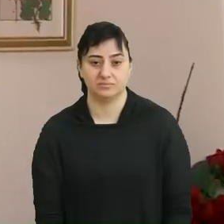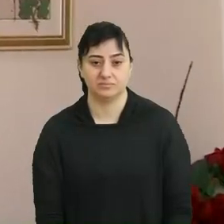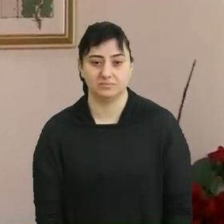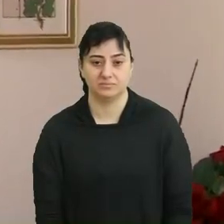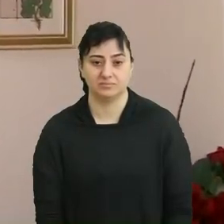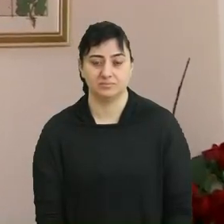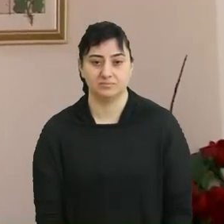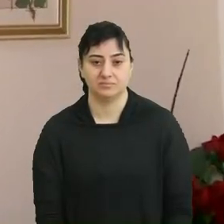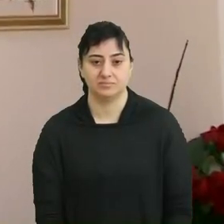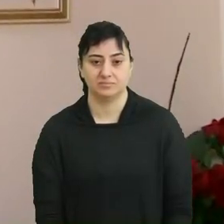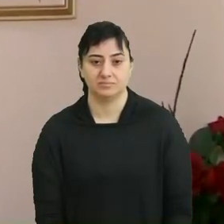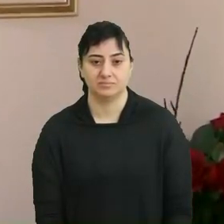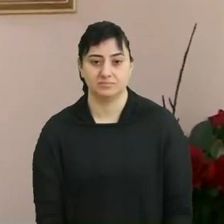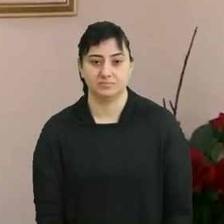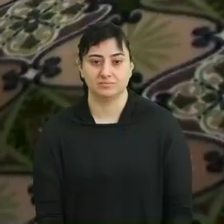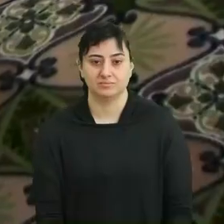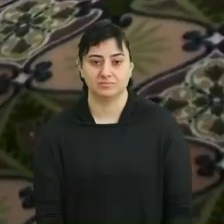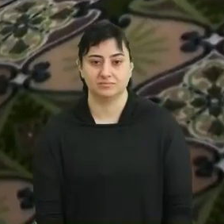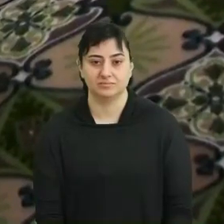Bu sırada Veysel girdi müştemilata.